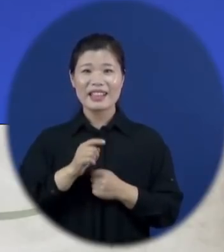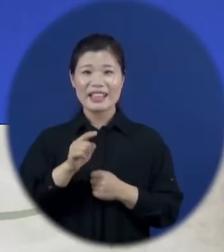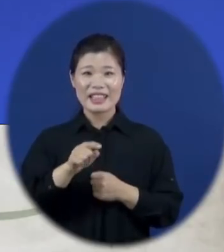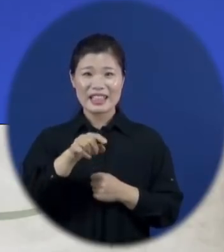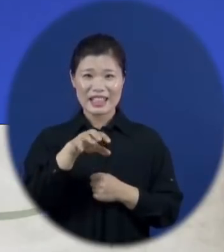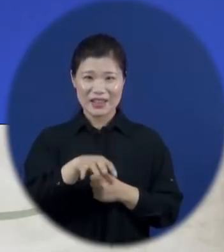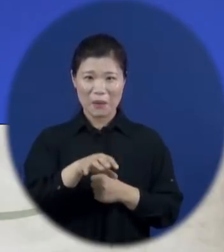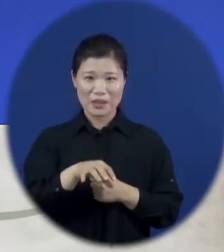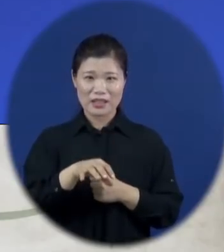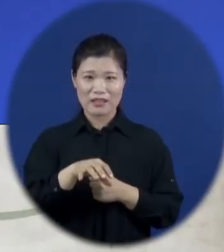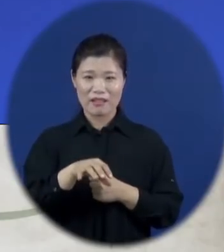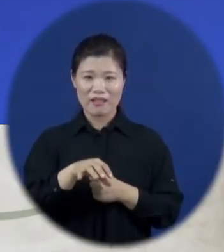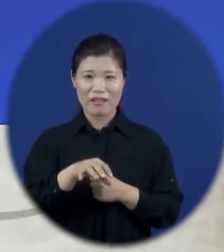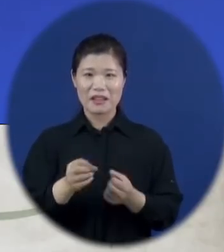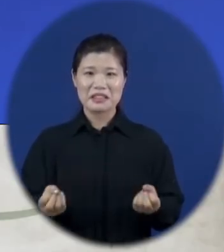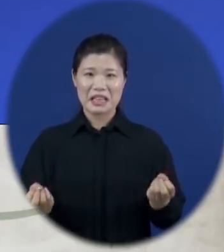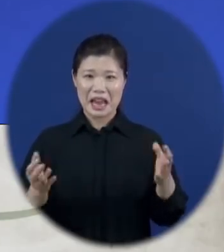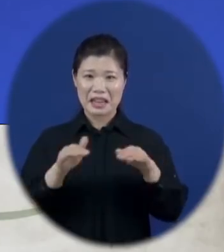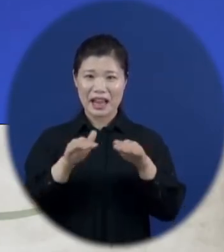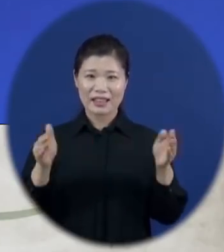이 재단에 서서 말씀을